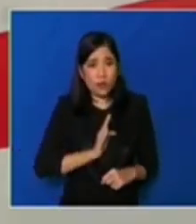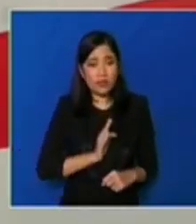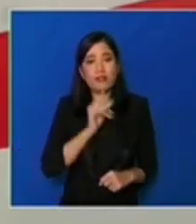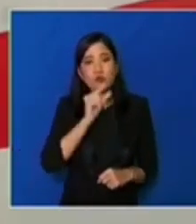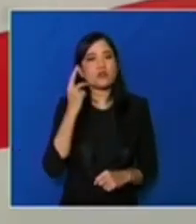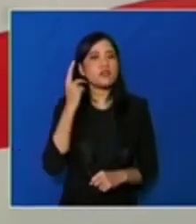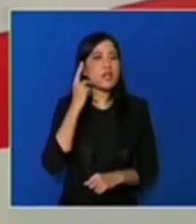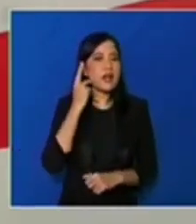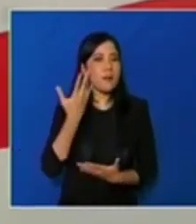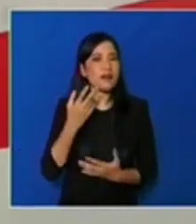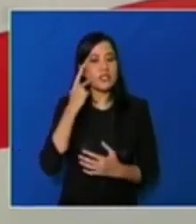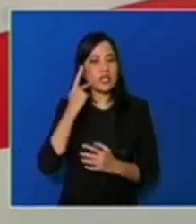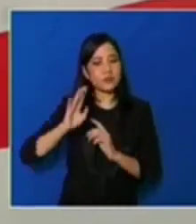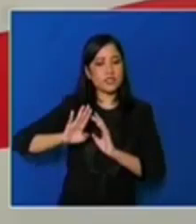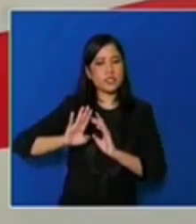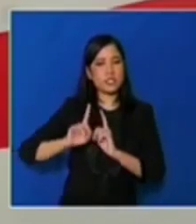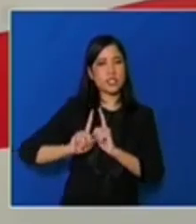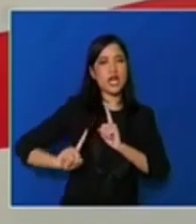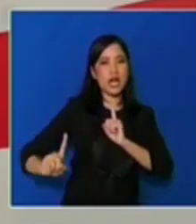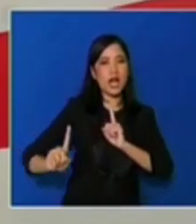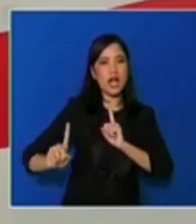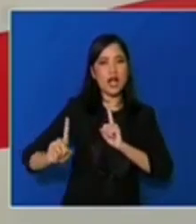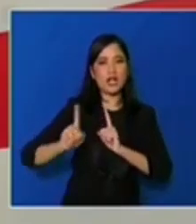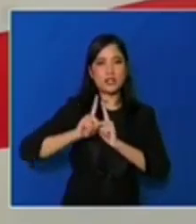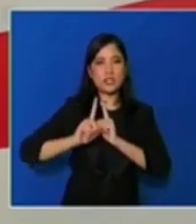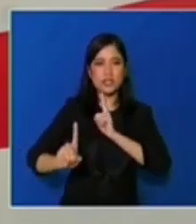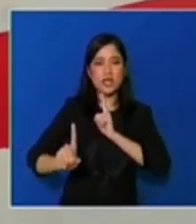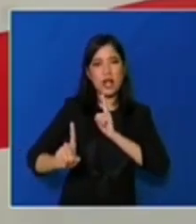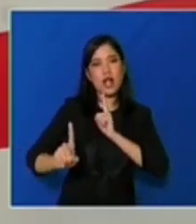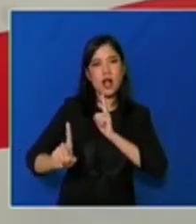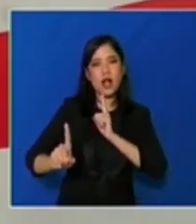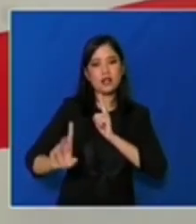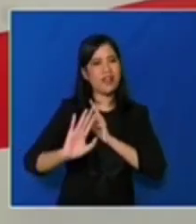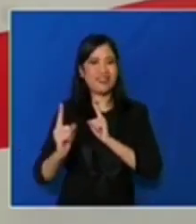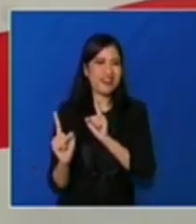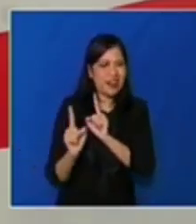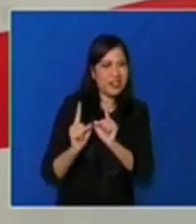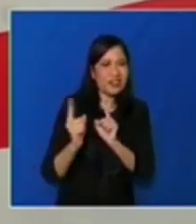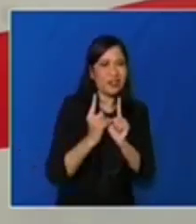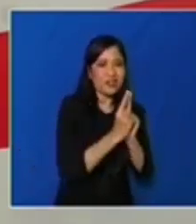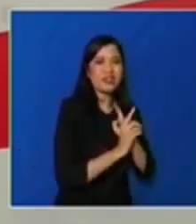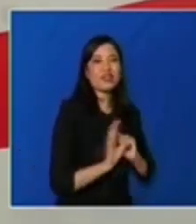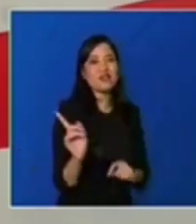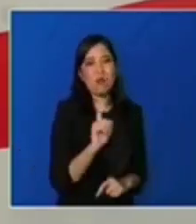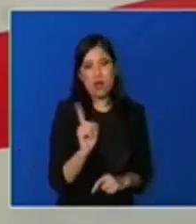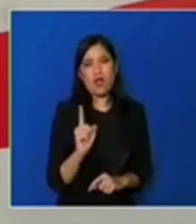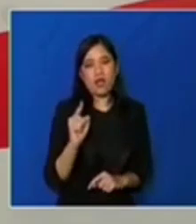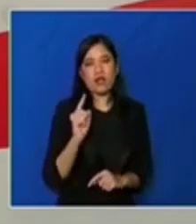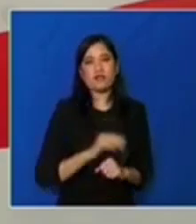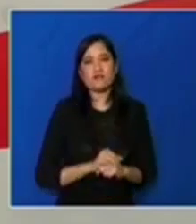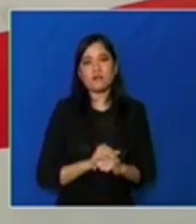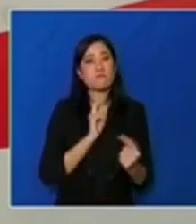menjaga jarak tidak terlalu dekat dalam konteks kontak sosial dan kita hindari